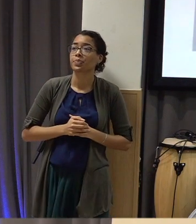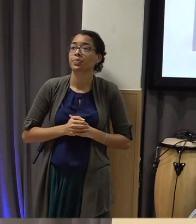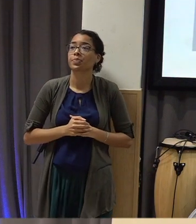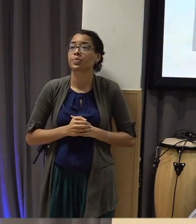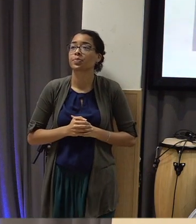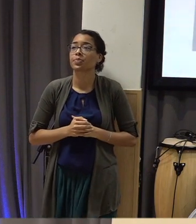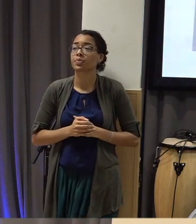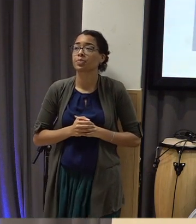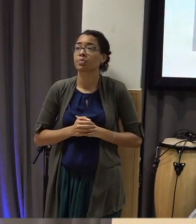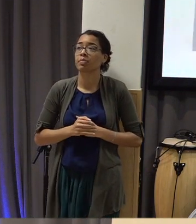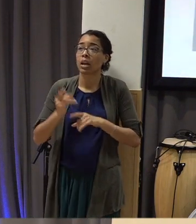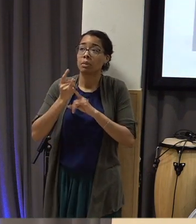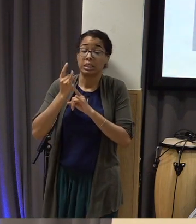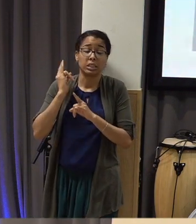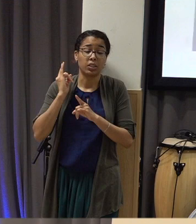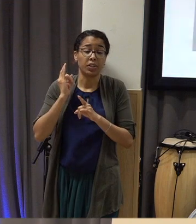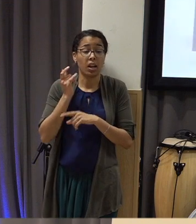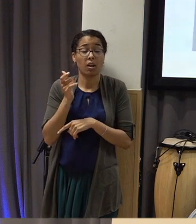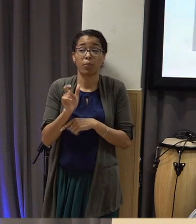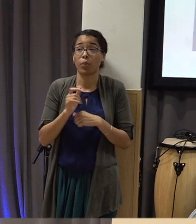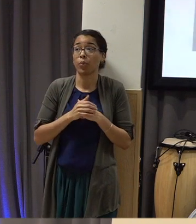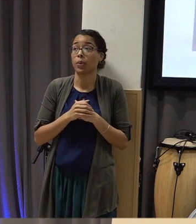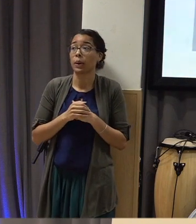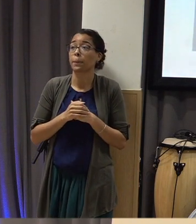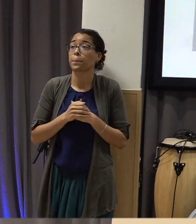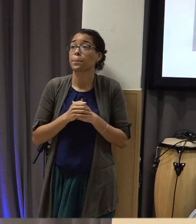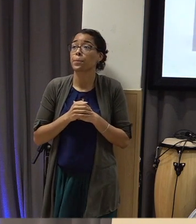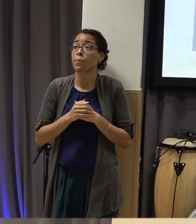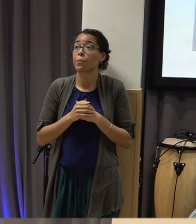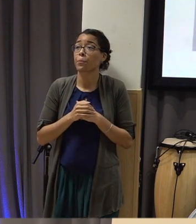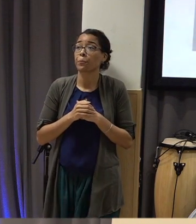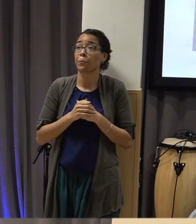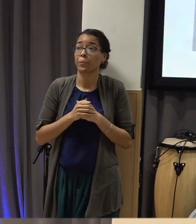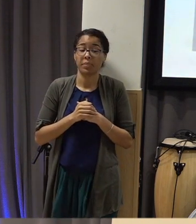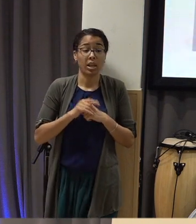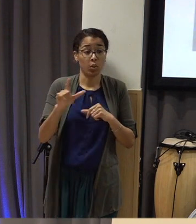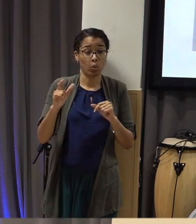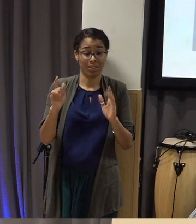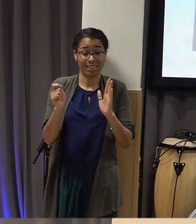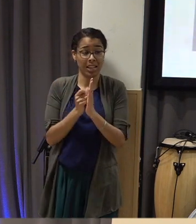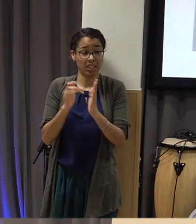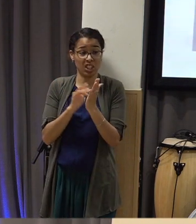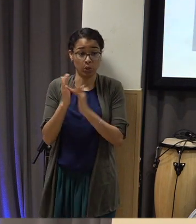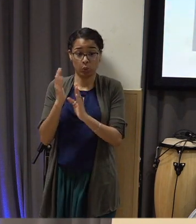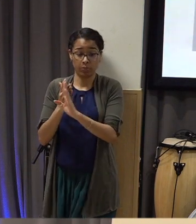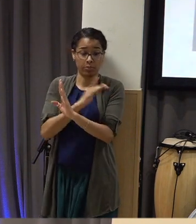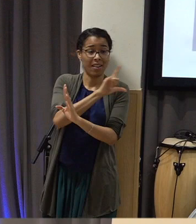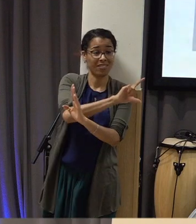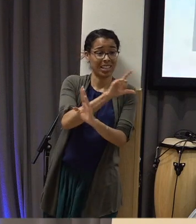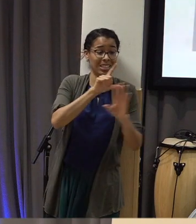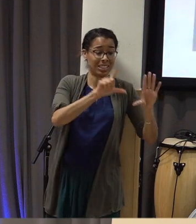est donné par les historiens à la période de la Rome antique, s'étendant entre 27 avant Jésus-Christ